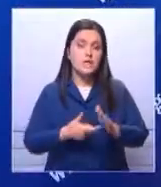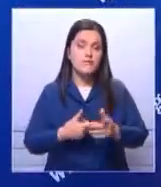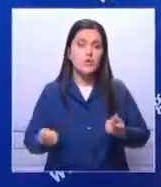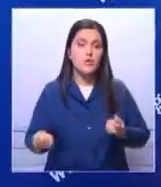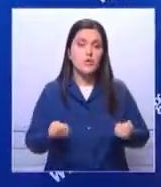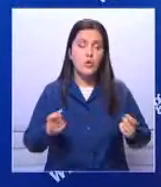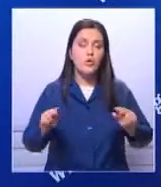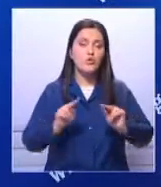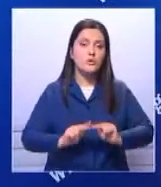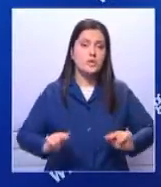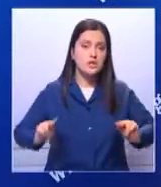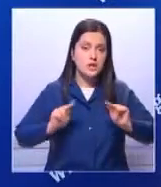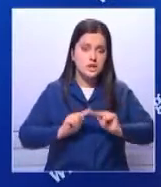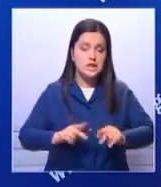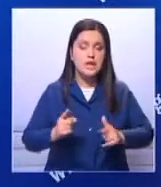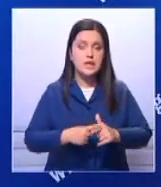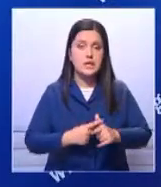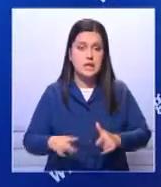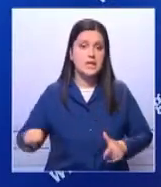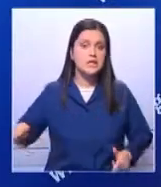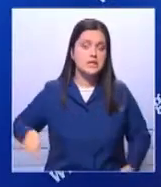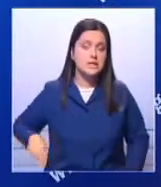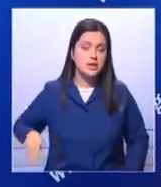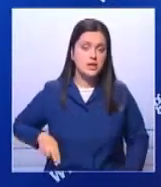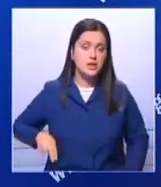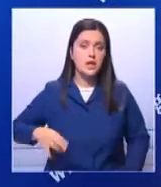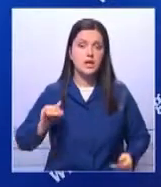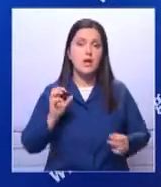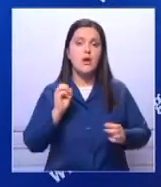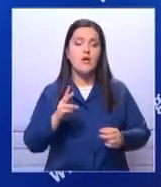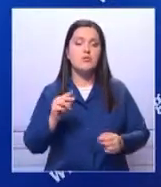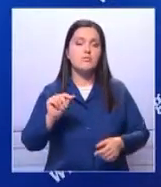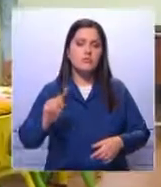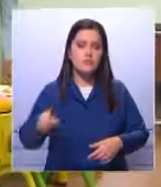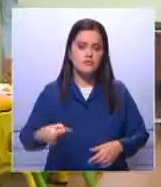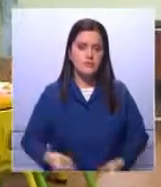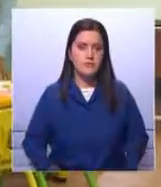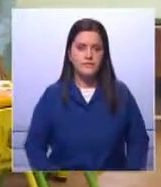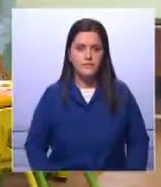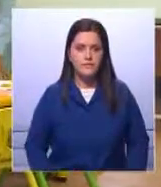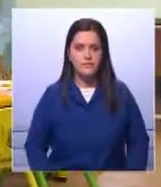руководителя, и учителя или директора конкретного, и как они оказывают давление.